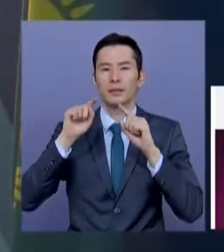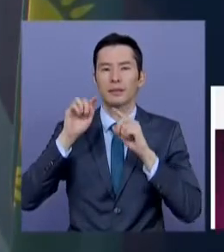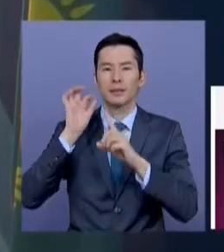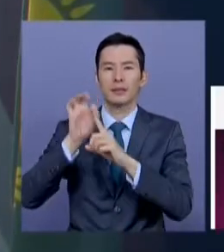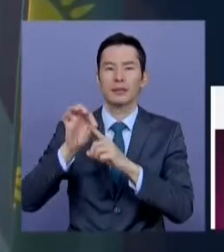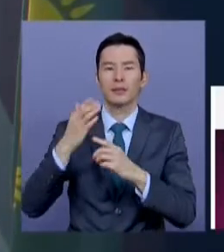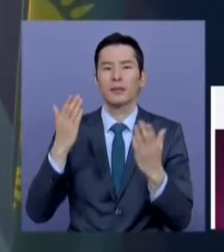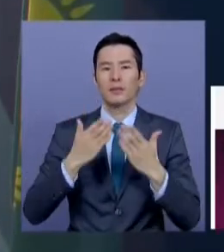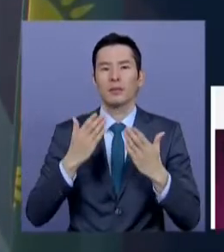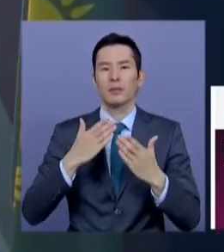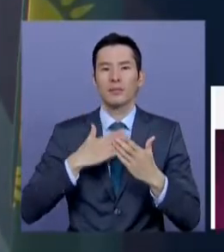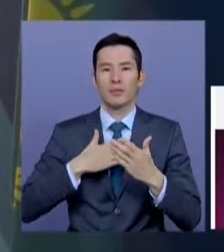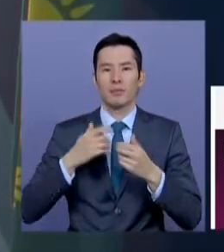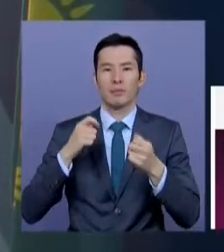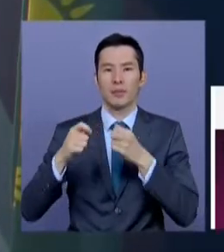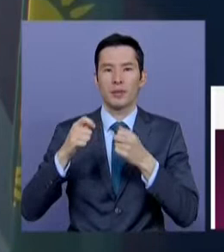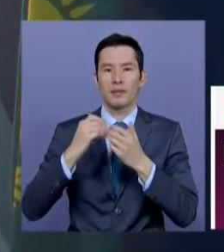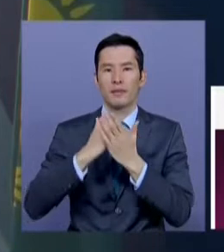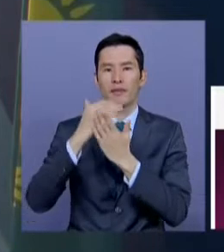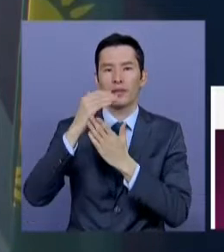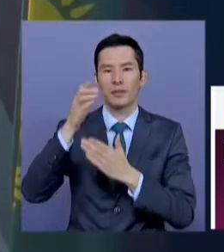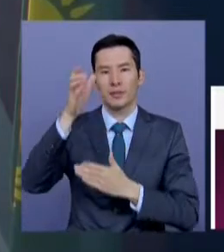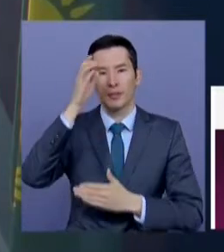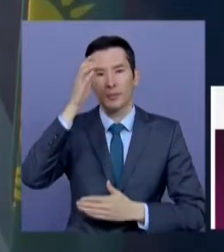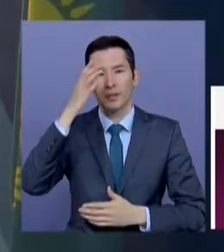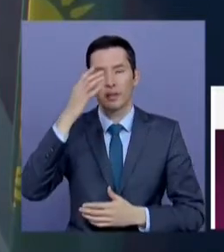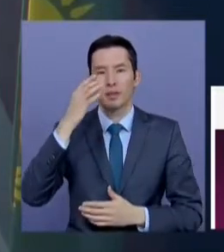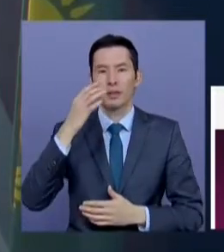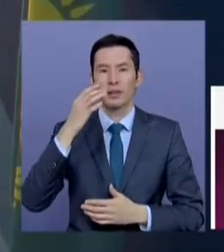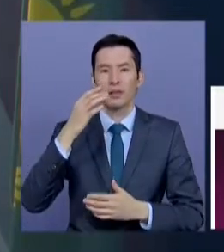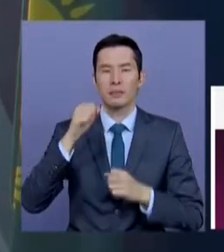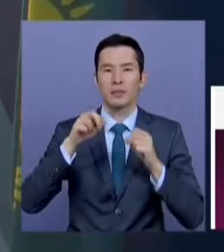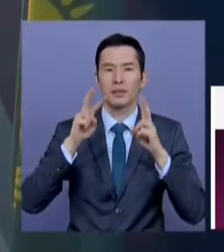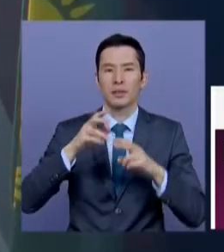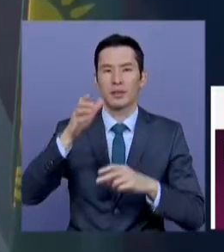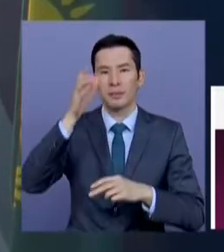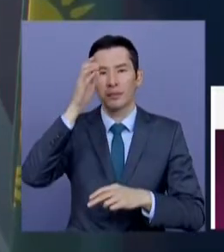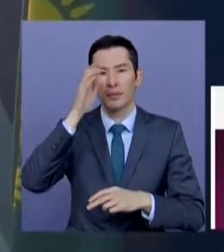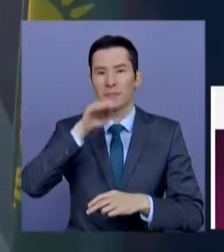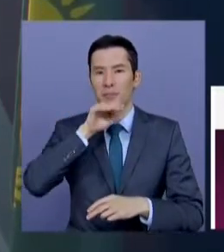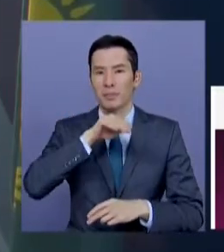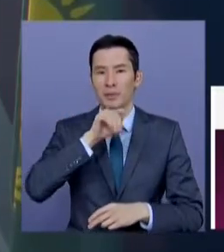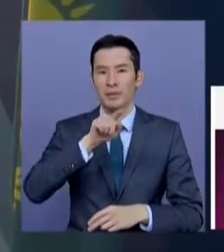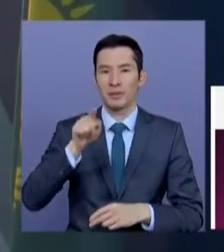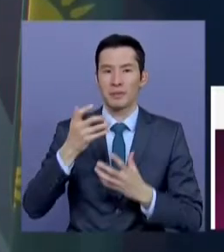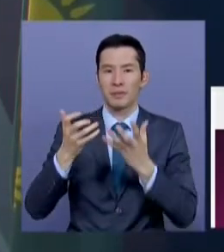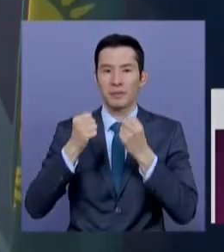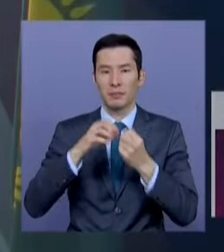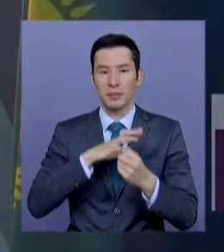партиямыздың, бұл мынау жоғары білім болсын, жоғары мынау арнайы білім алған сол мамандарды